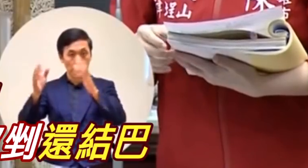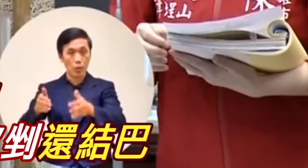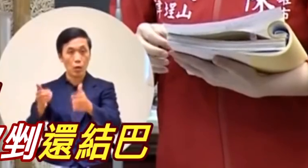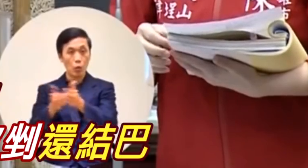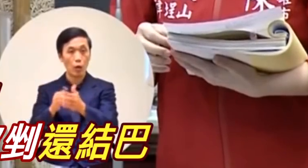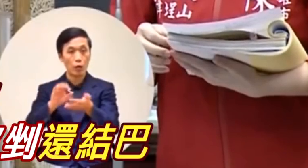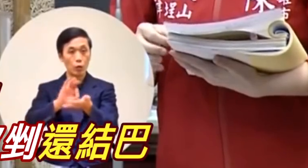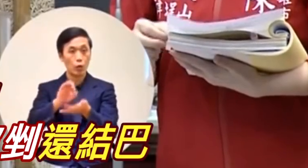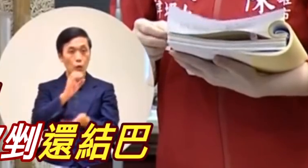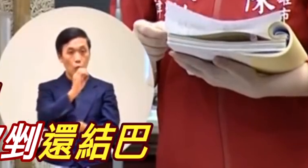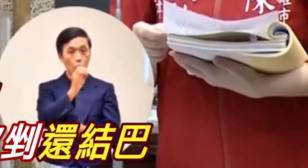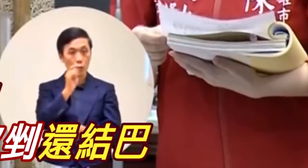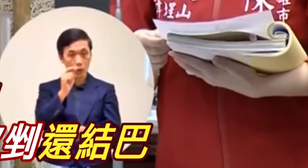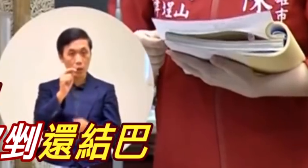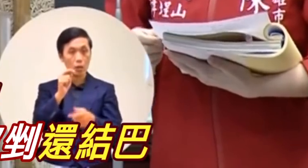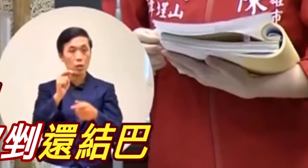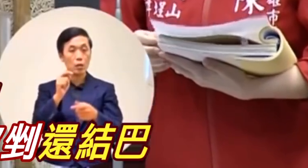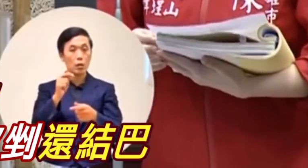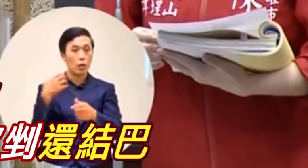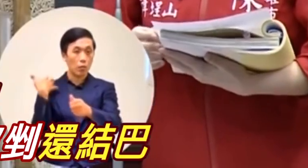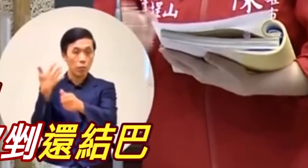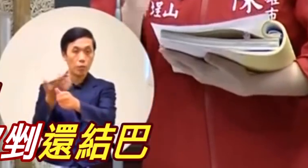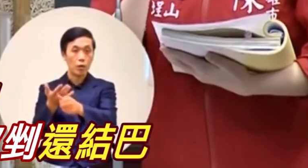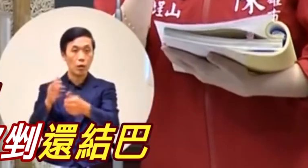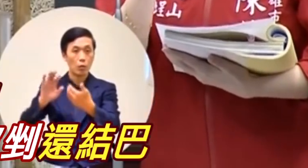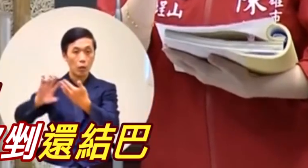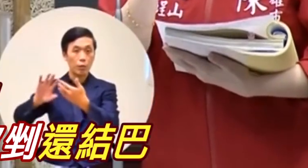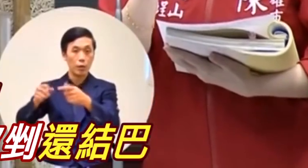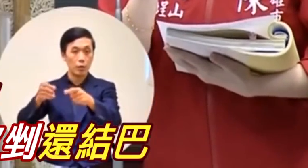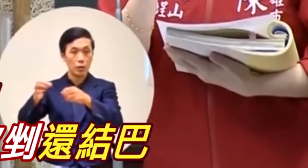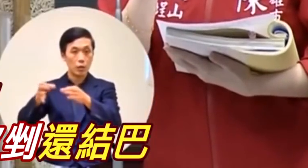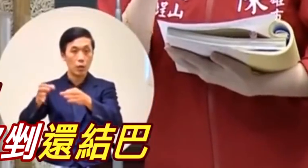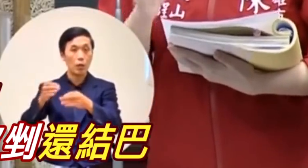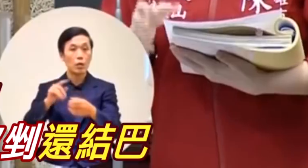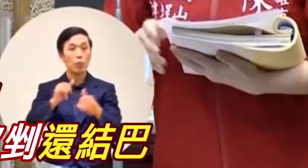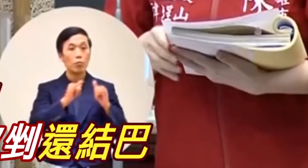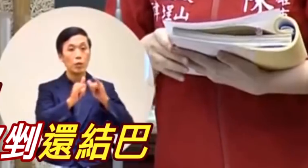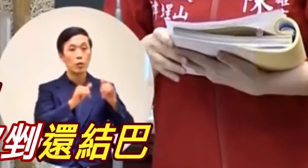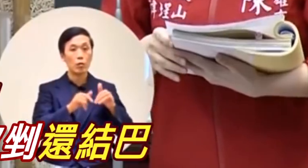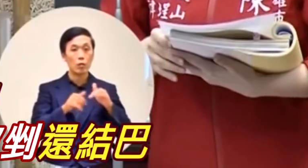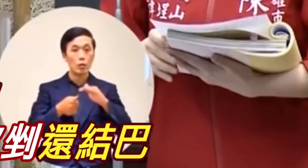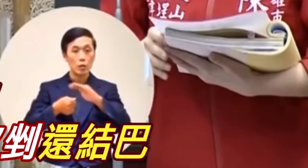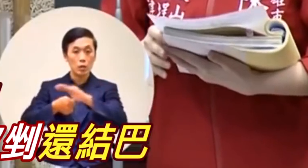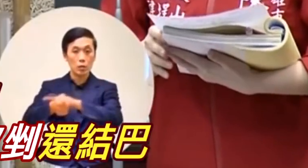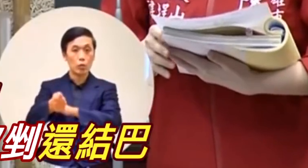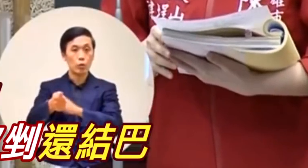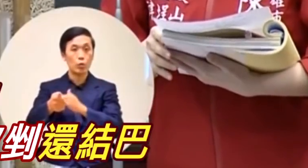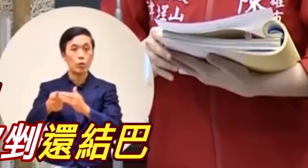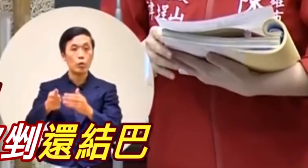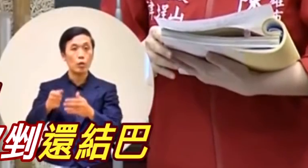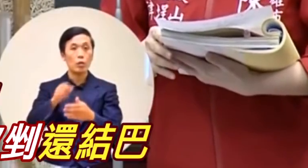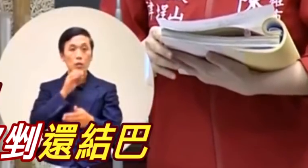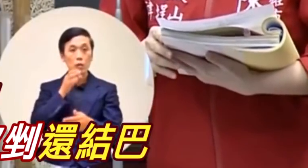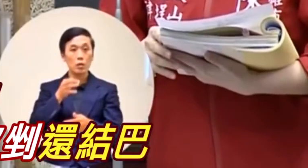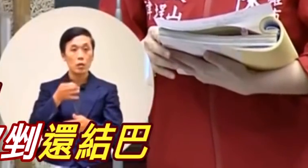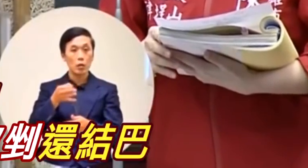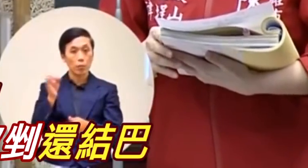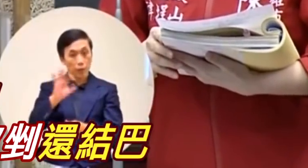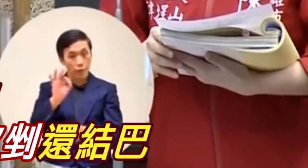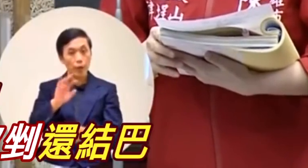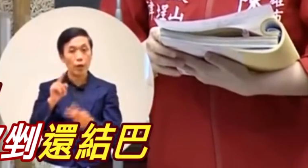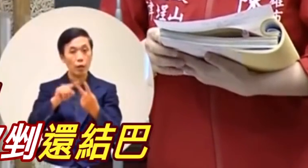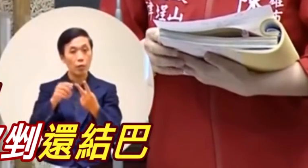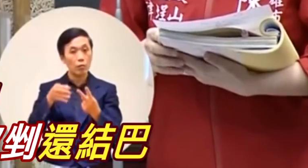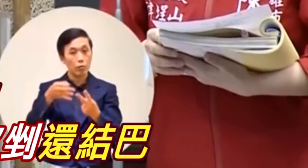式来委外经营的。 那请教一下，那民众在使用的时候呢，是无偿还是说要收费的？预